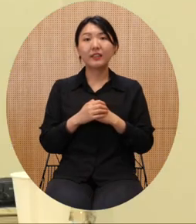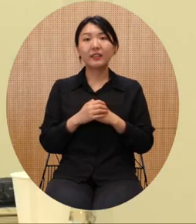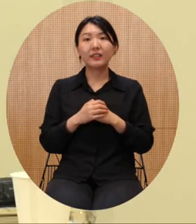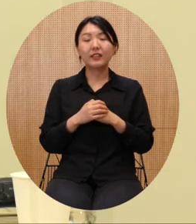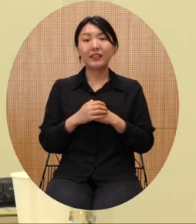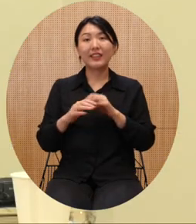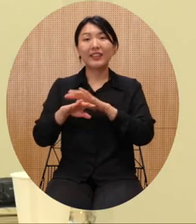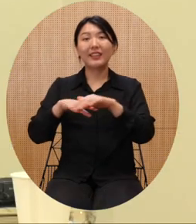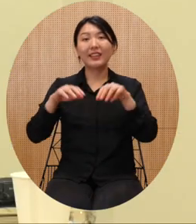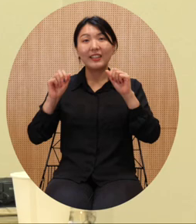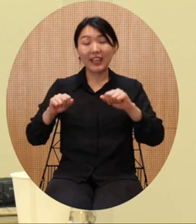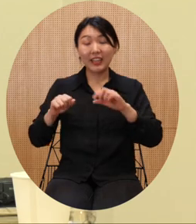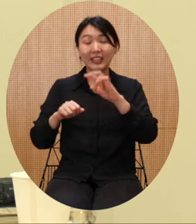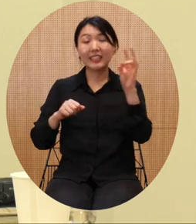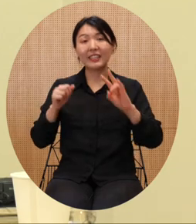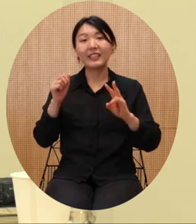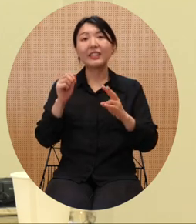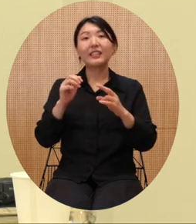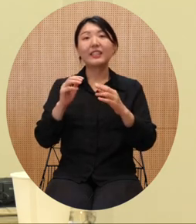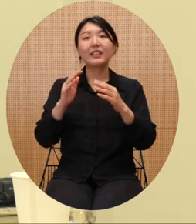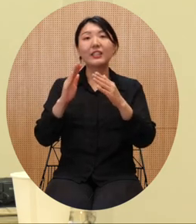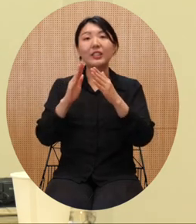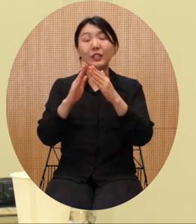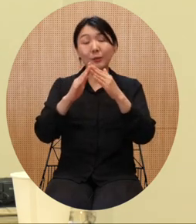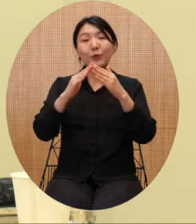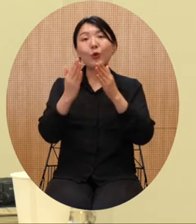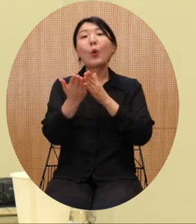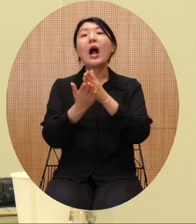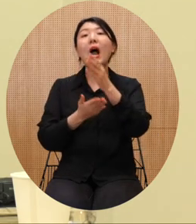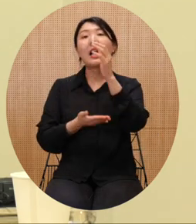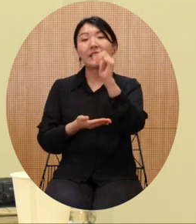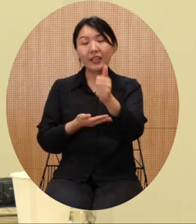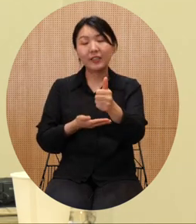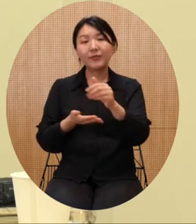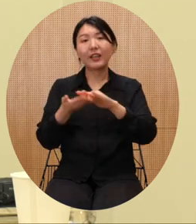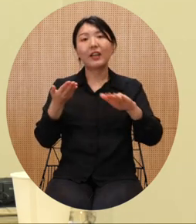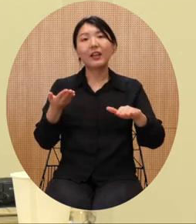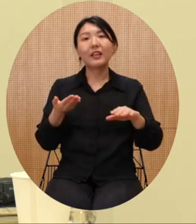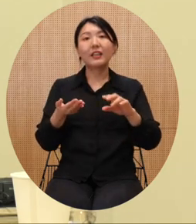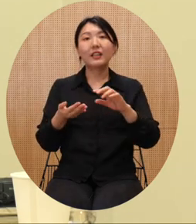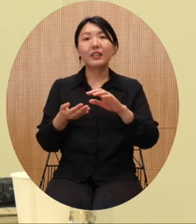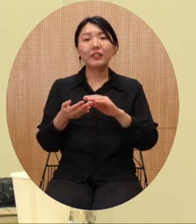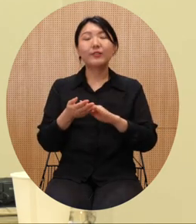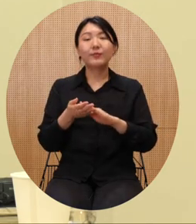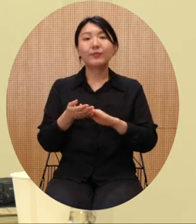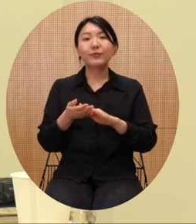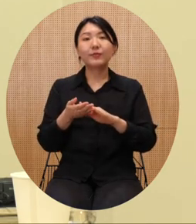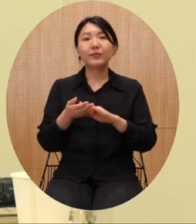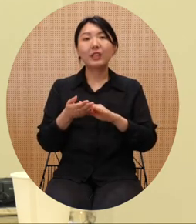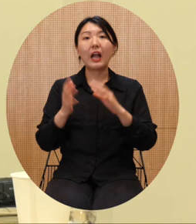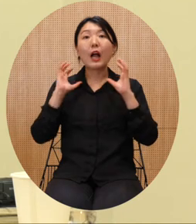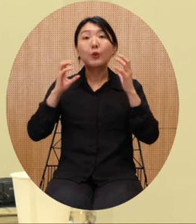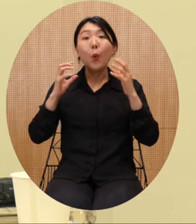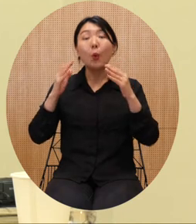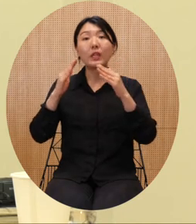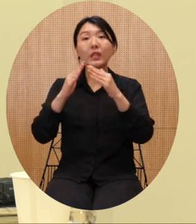안녕하십니까. 시흥시 주택과장 최정인입니다. 먼저 시흥형 주거비 지원 대상 아동가구의 실태 조사 및 정책 효과